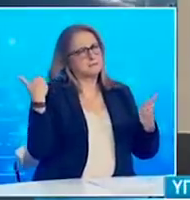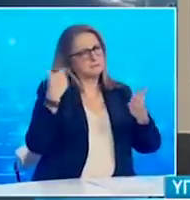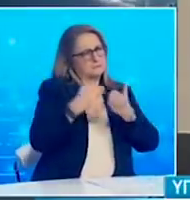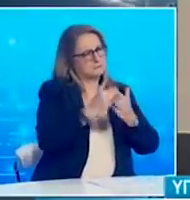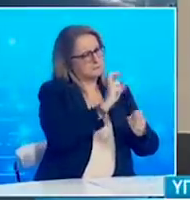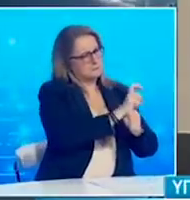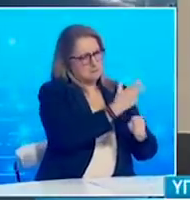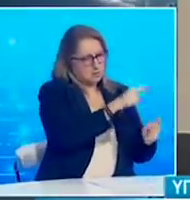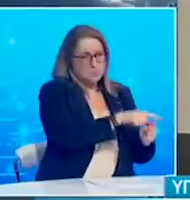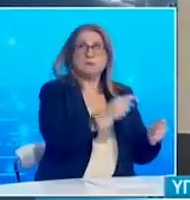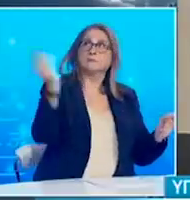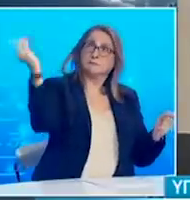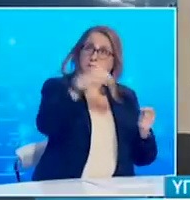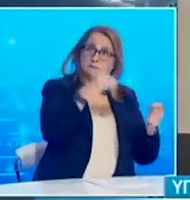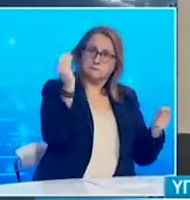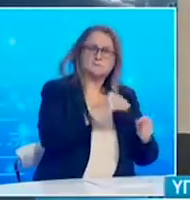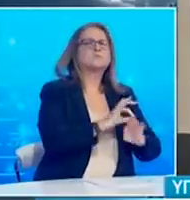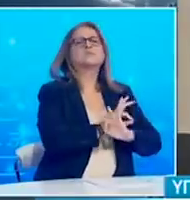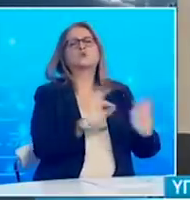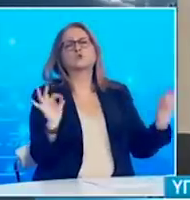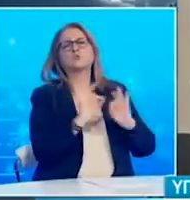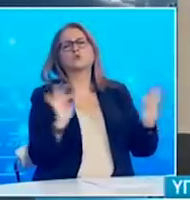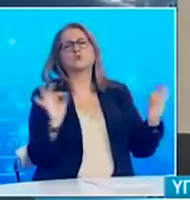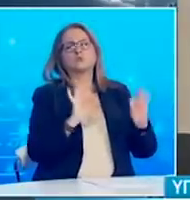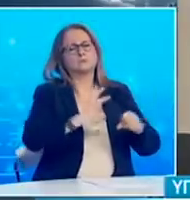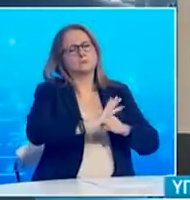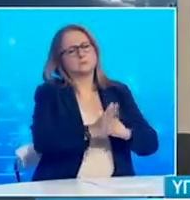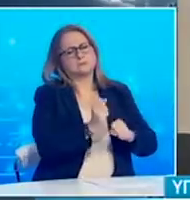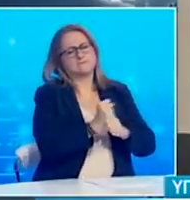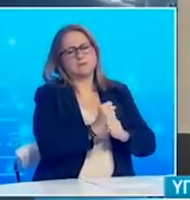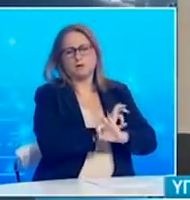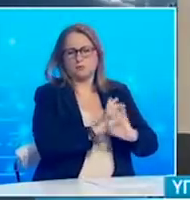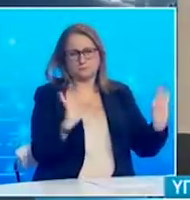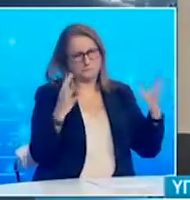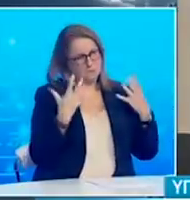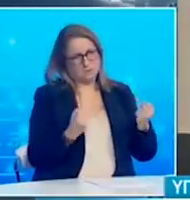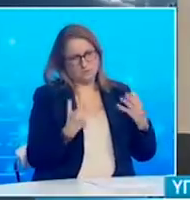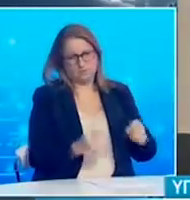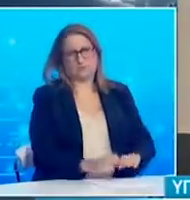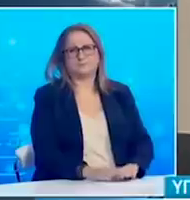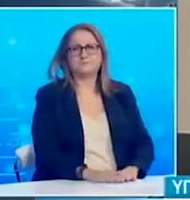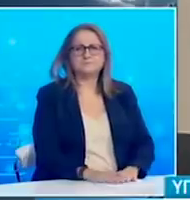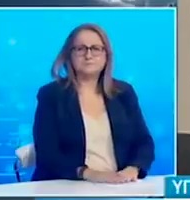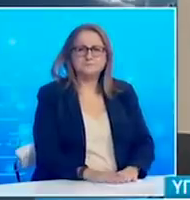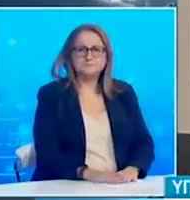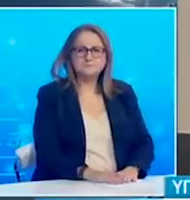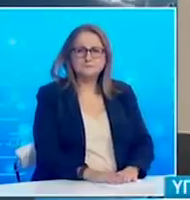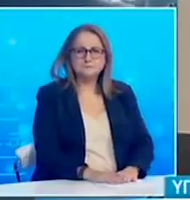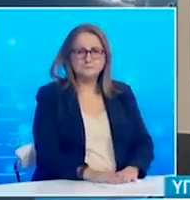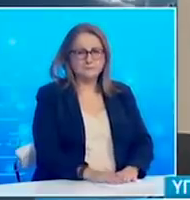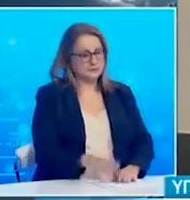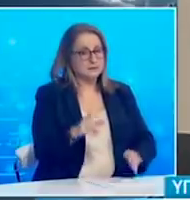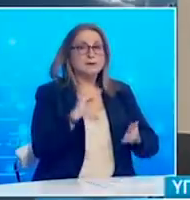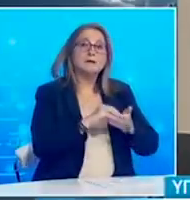Επομένως, έχουμε υπάρκεια και σε ό,τι αφορά αυτό το φάρμακο. Και επιτρέψτε μου να πω και κάτι ακόμα, επειδή χρησιμοποιείται